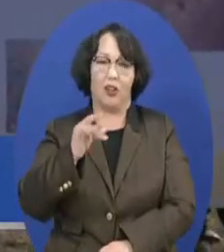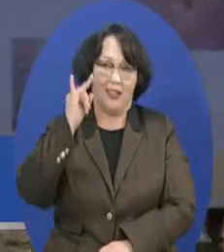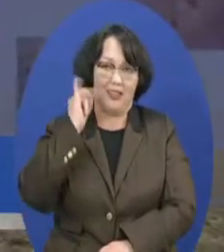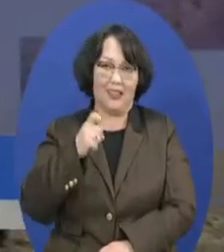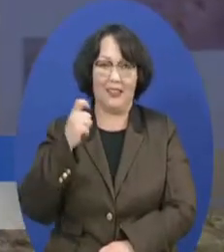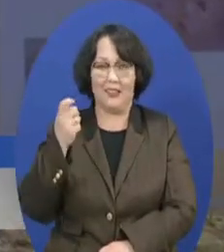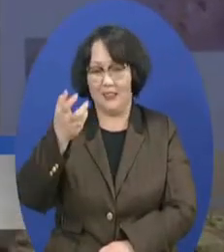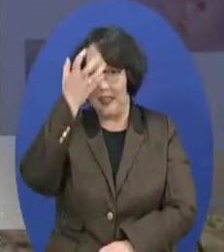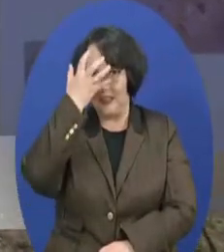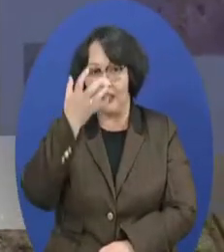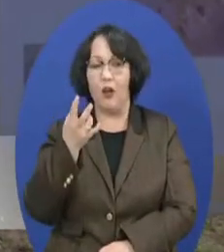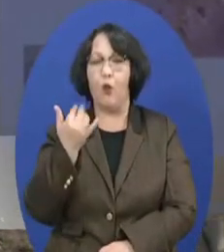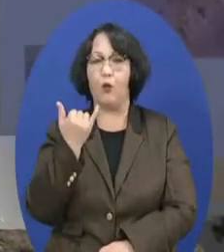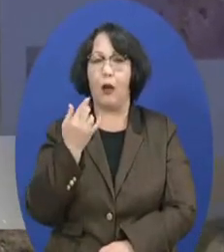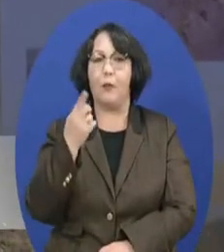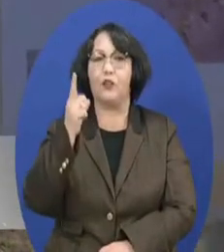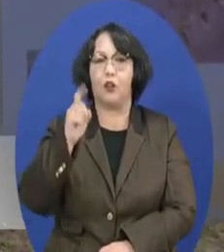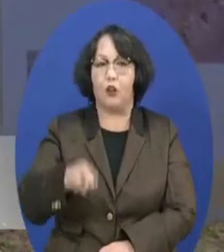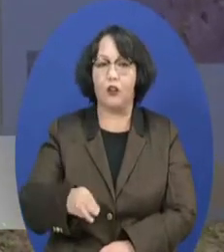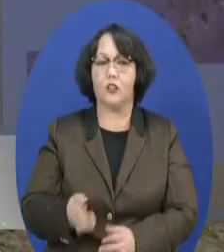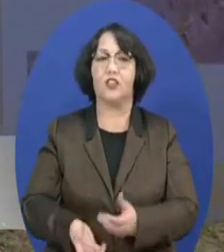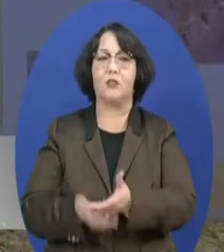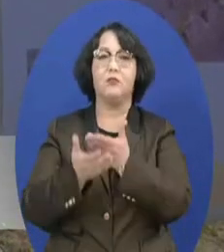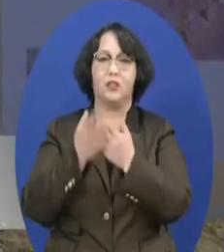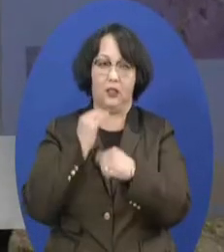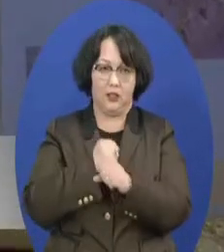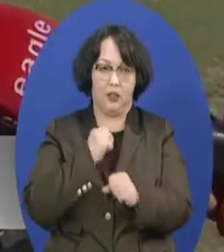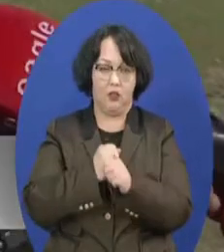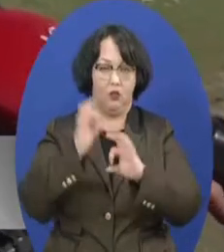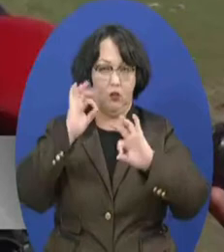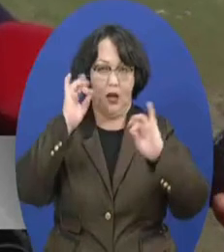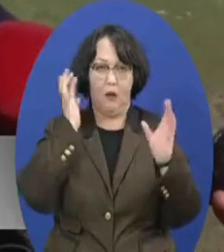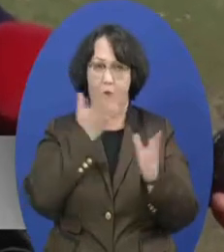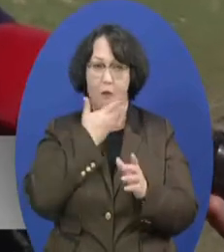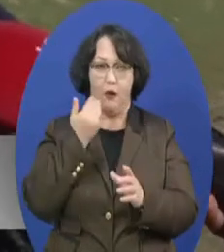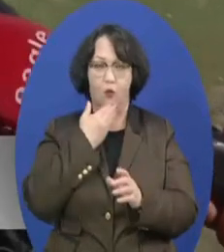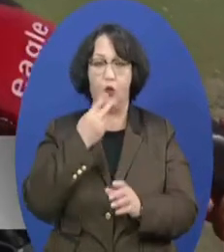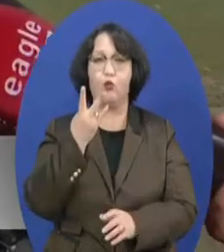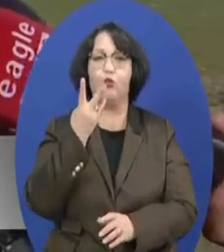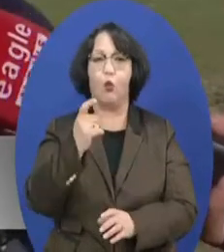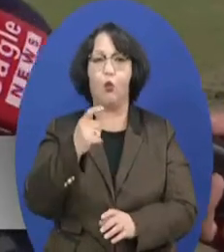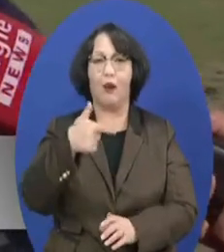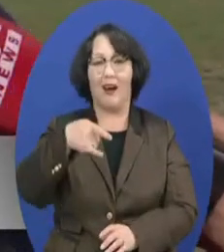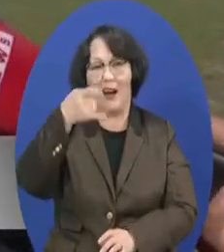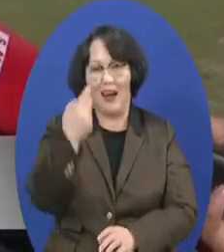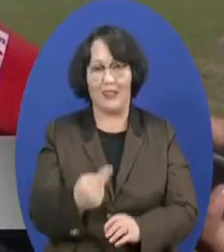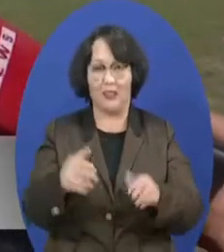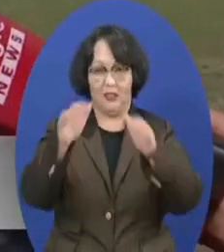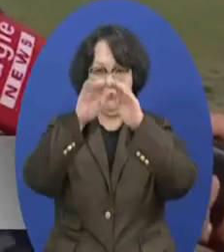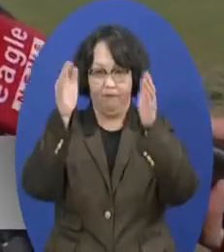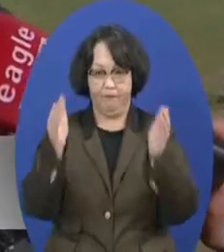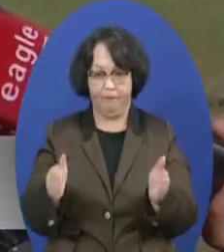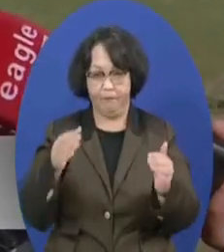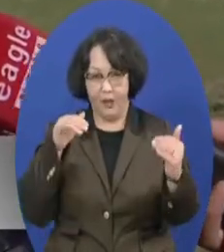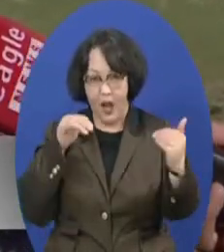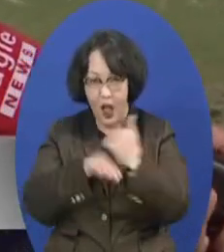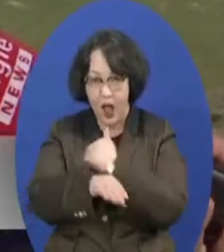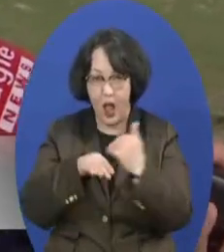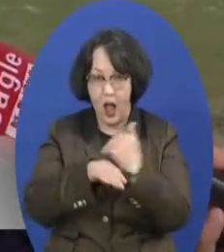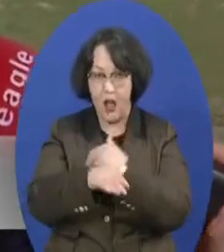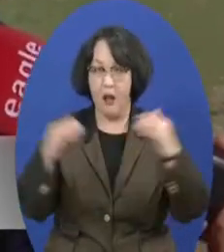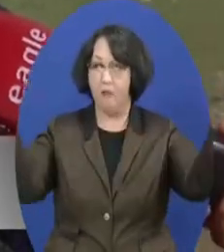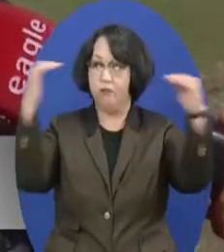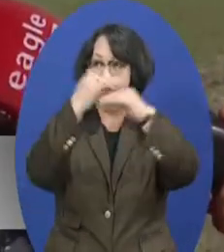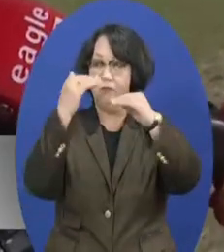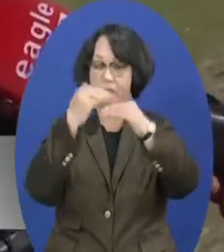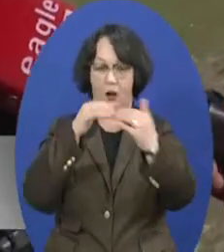одоо нийслэл дэмжлэг үзүүлж хамтрахаас өөр аргагүй. За жижиг нүхэн гарцууд байна. Сонгон хайрхан дээр одоо хоёр нүхэн гарцыг яралтай бас холбох